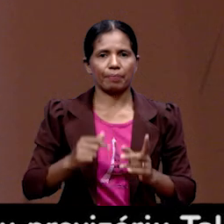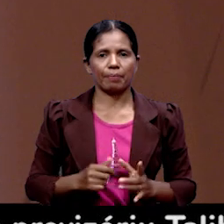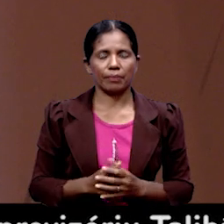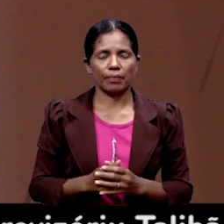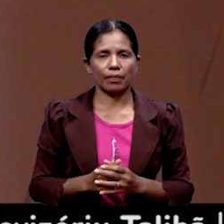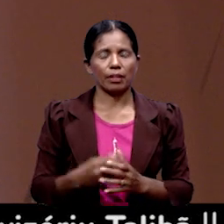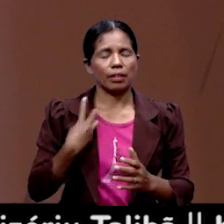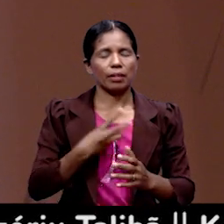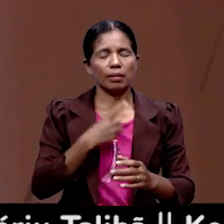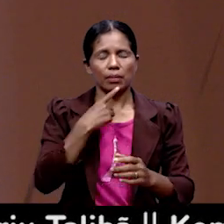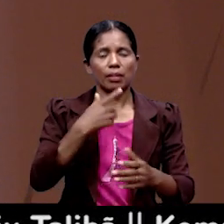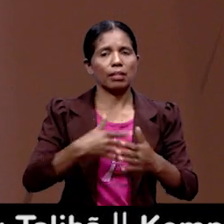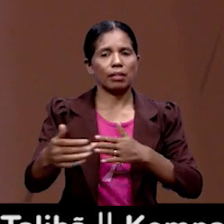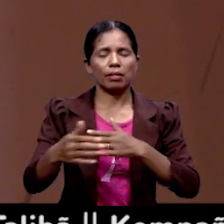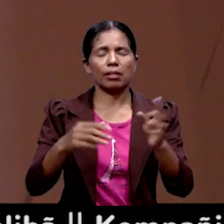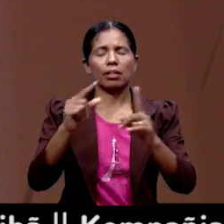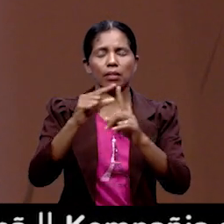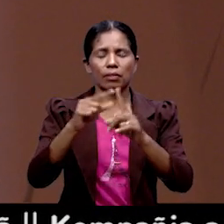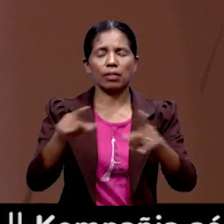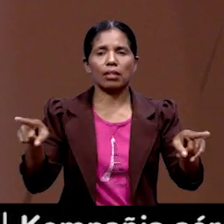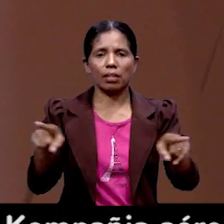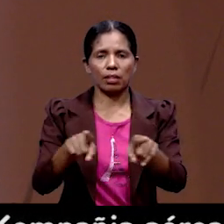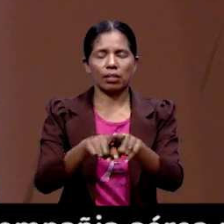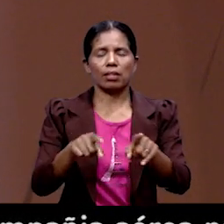Tebel dehan dalabarak ni liofuan sir ne hanesan profesia.